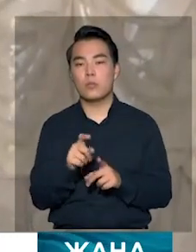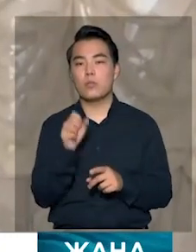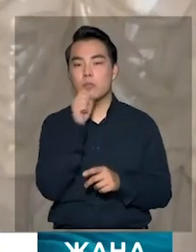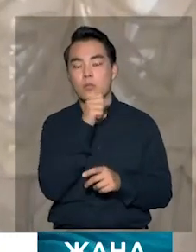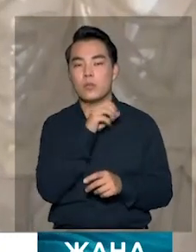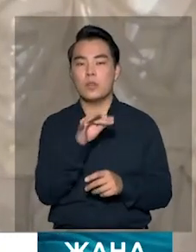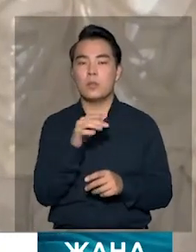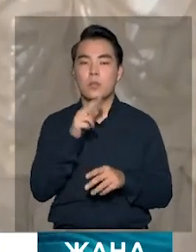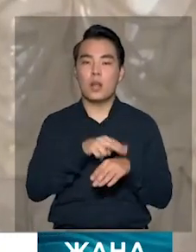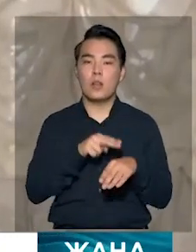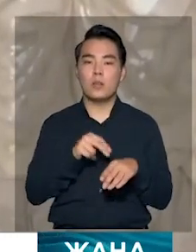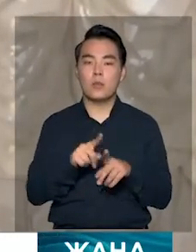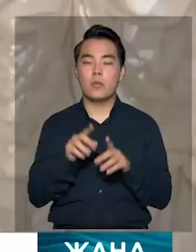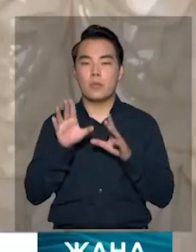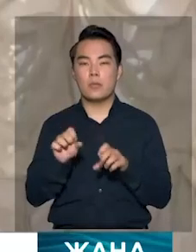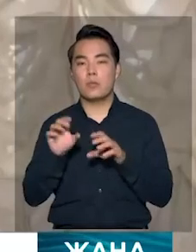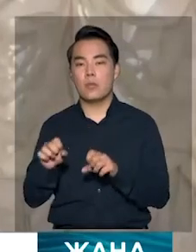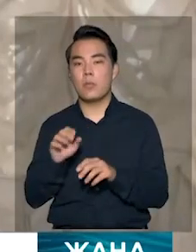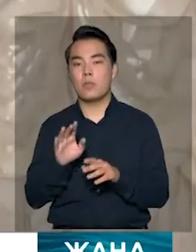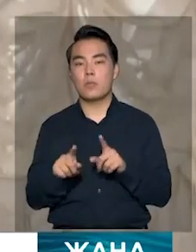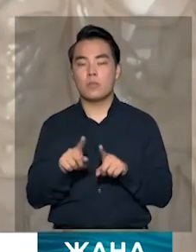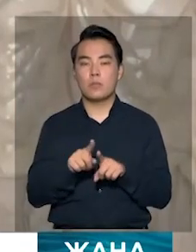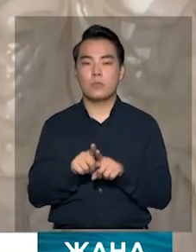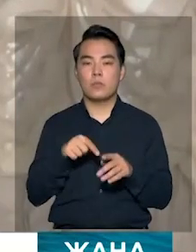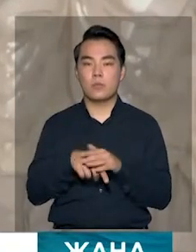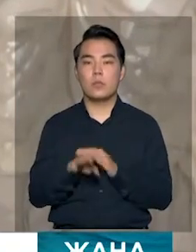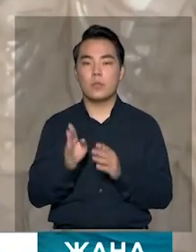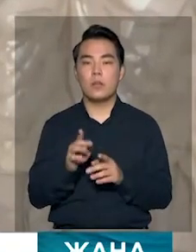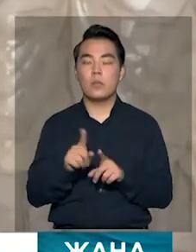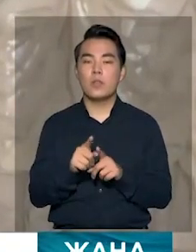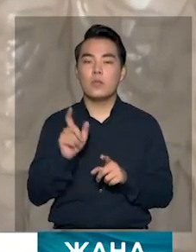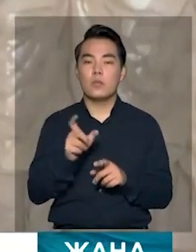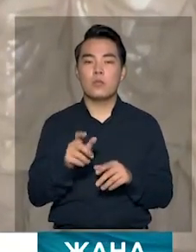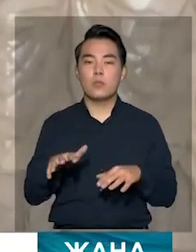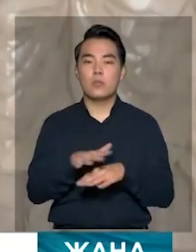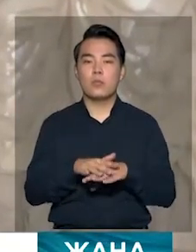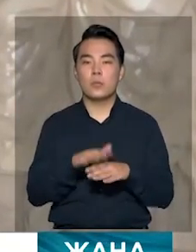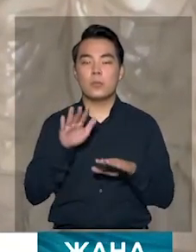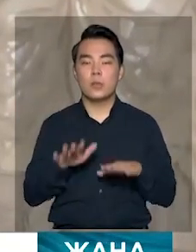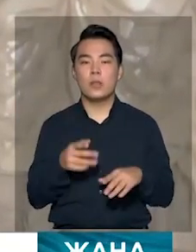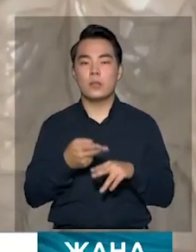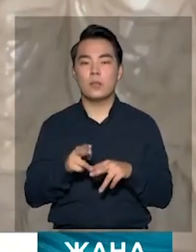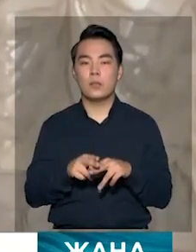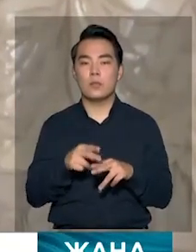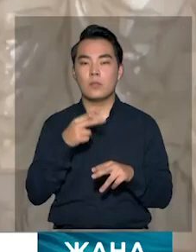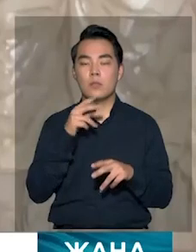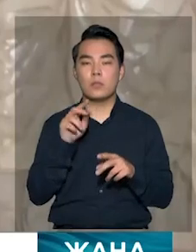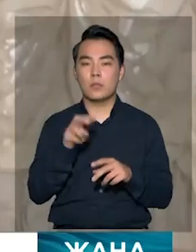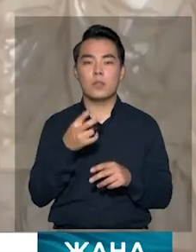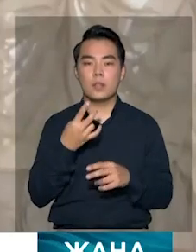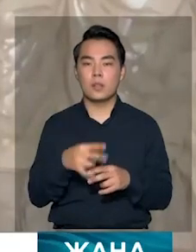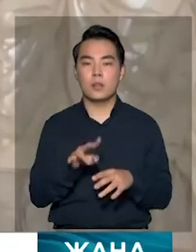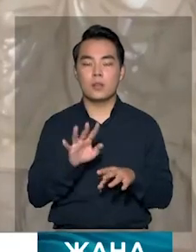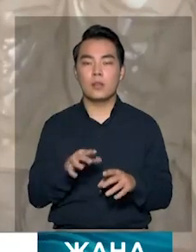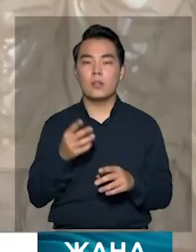бар. Сондықтан сергек жүрген жөн. Сондай қазіргі уақытта адам көп жиналатын жерге барарда қауіпсіздікті алдымен қаперге алып, сақтықты